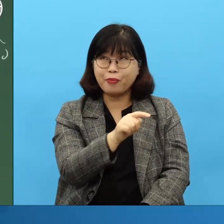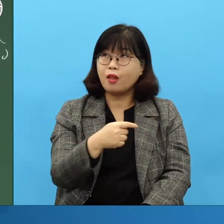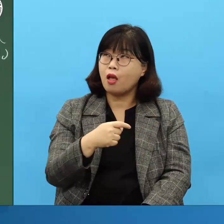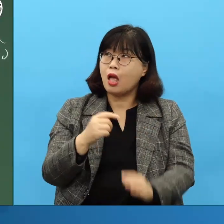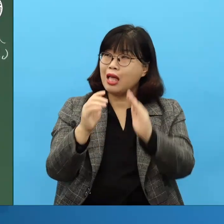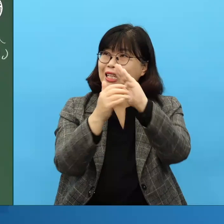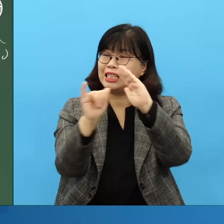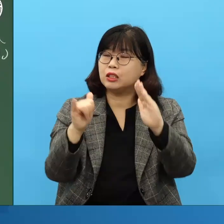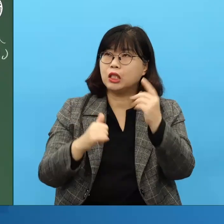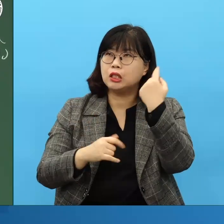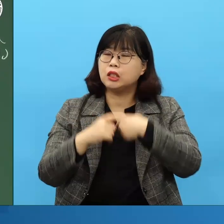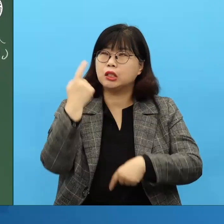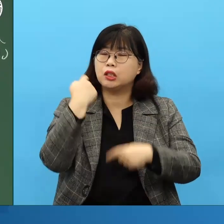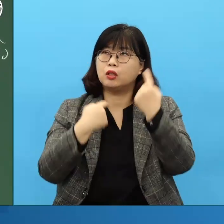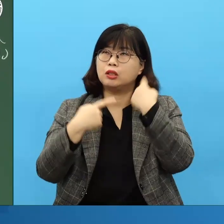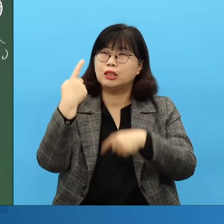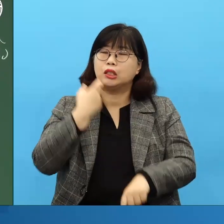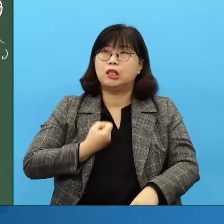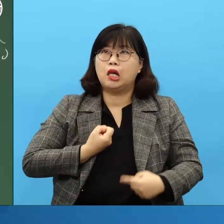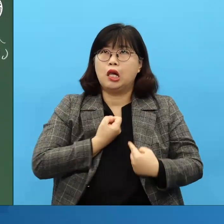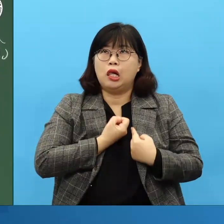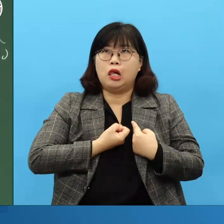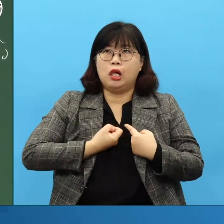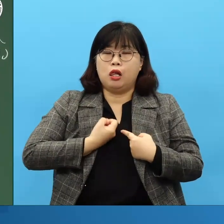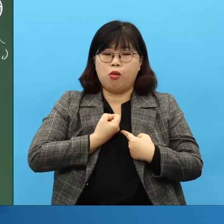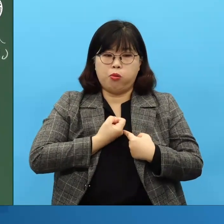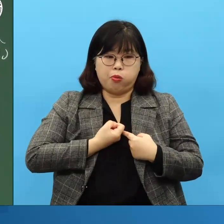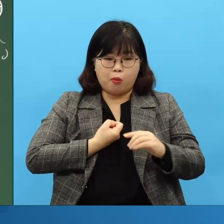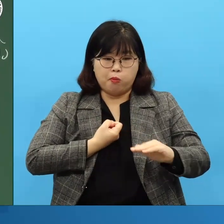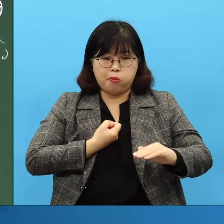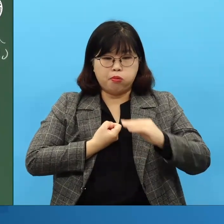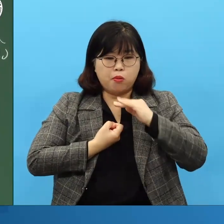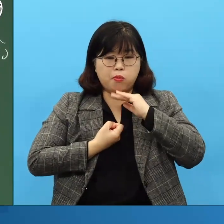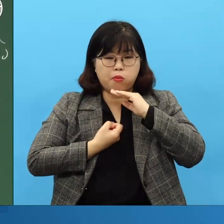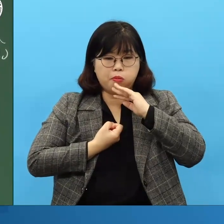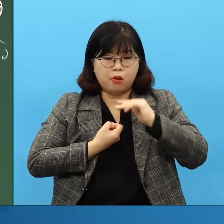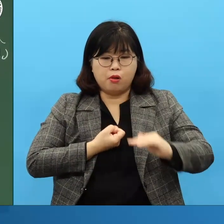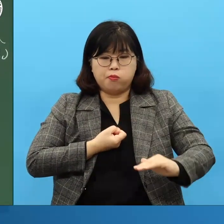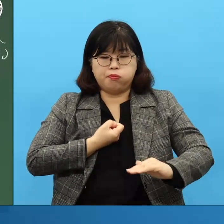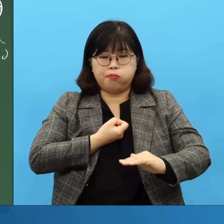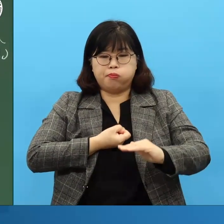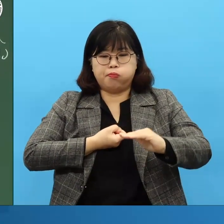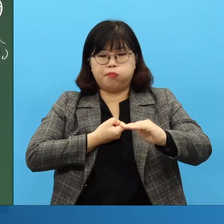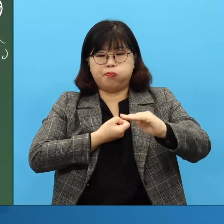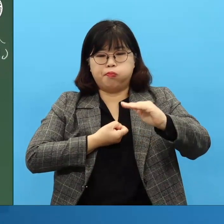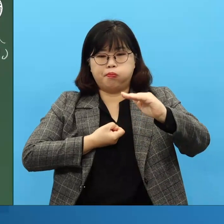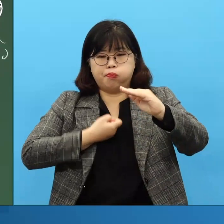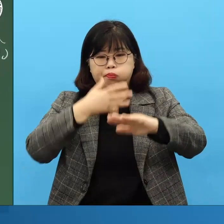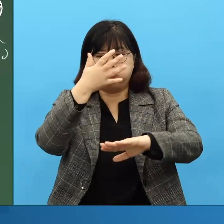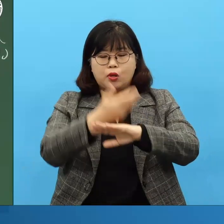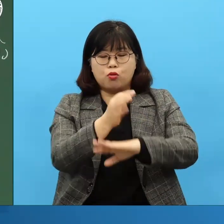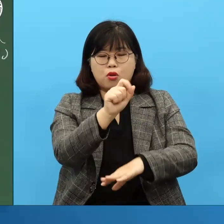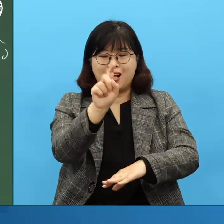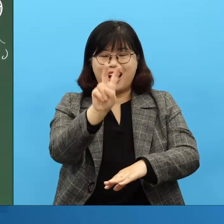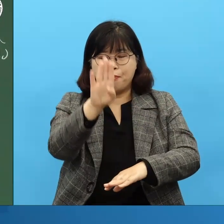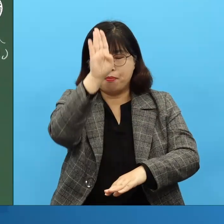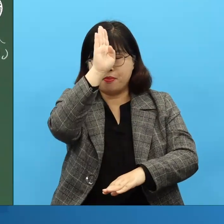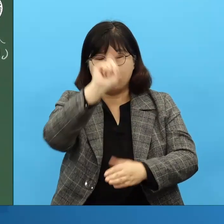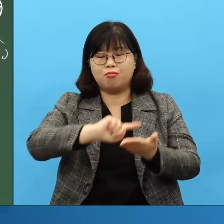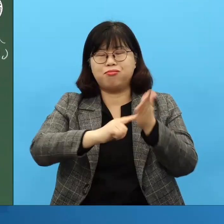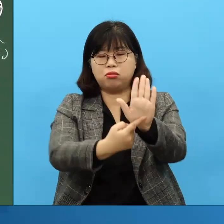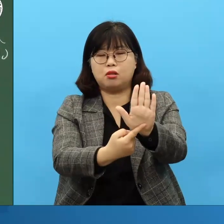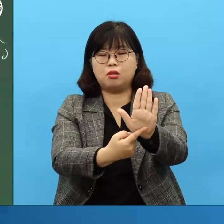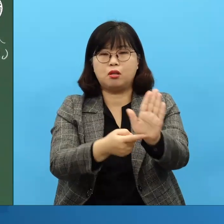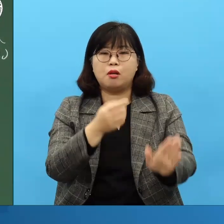in your childhood, you must be able to take that as your firm platform. Otherwise, that will come back to you as a spiritual problem. 어떤 그 사람은 내가